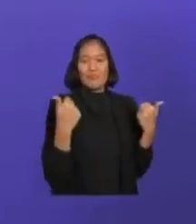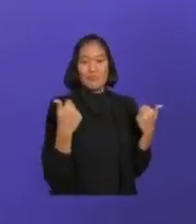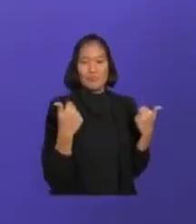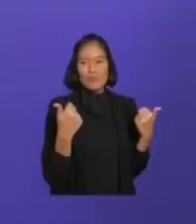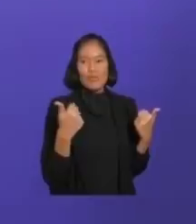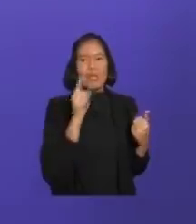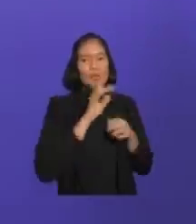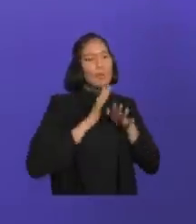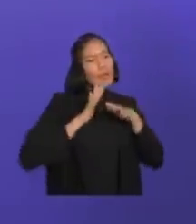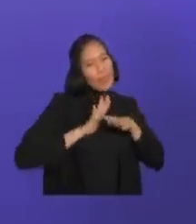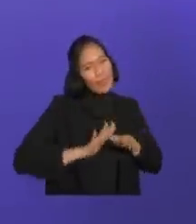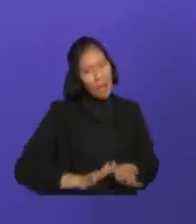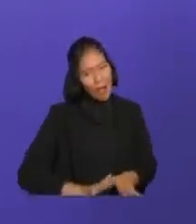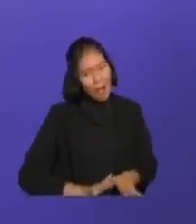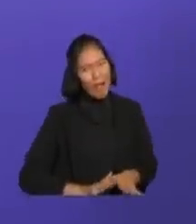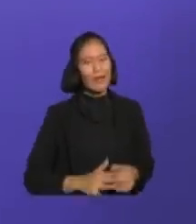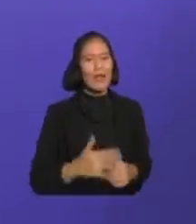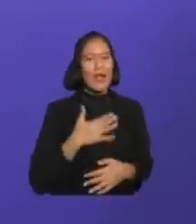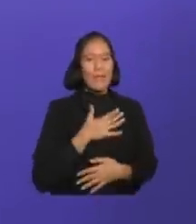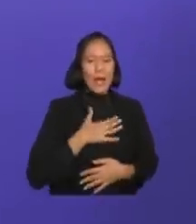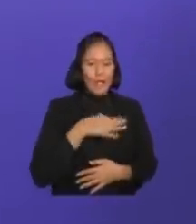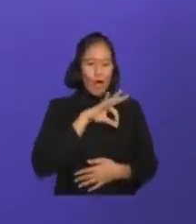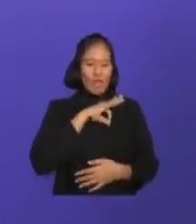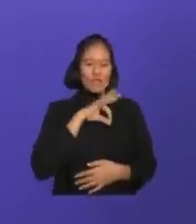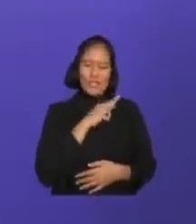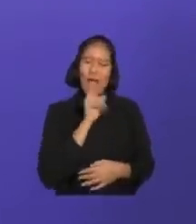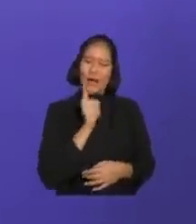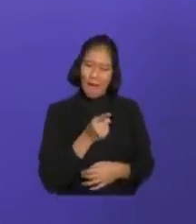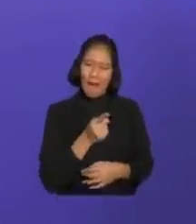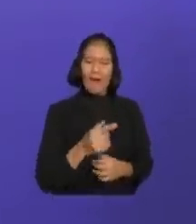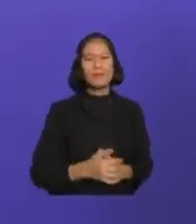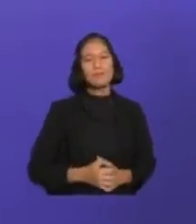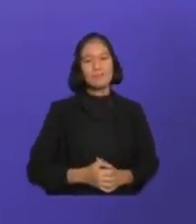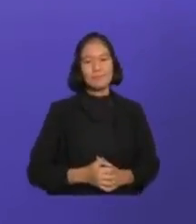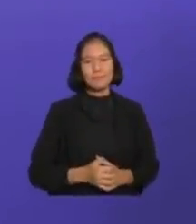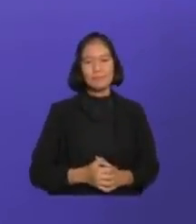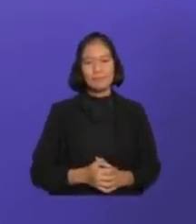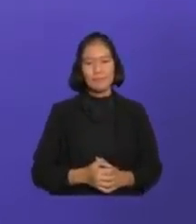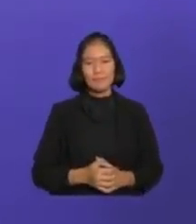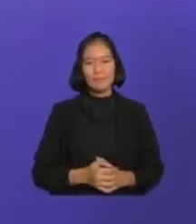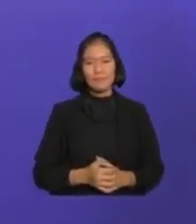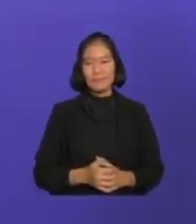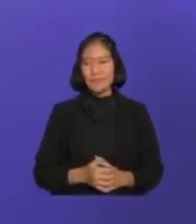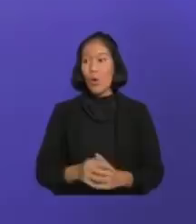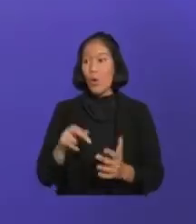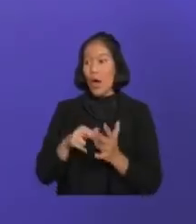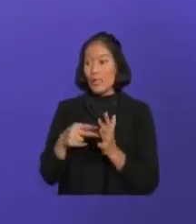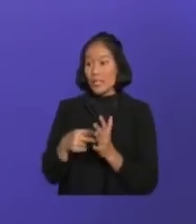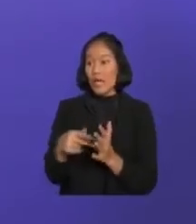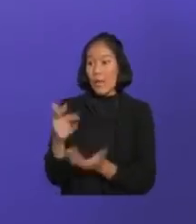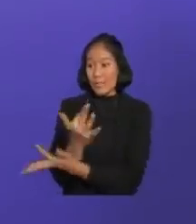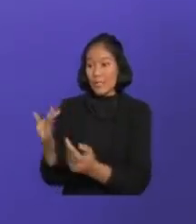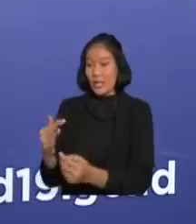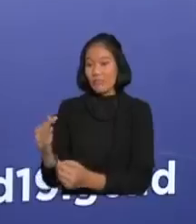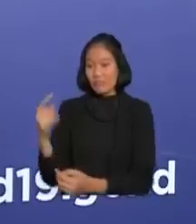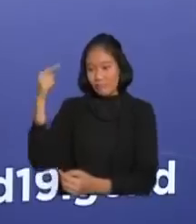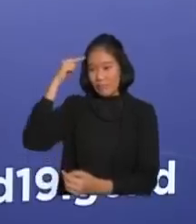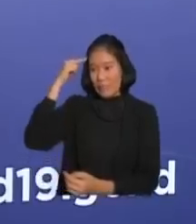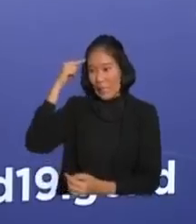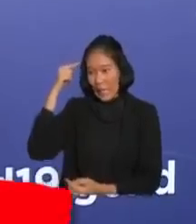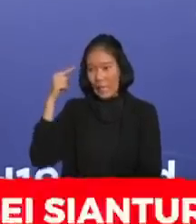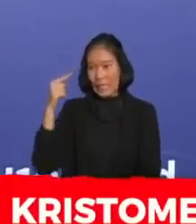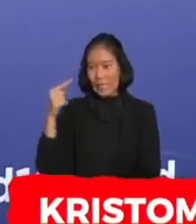saya juga jadi tenang Saya merasa berguna dengan hal positif yang saya lakukan gitu justru Harusnya kan memasyarakat berpikir bahwa